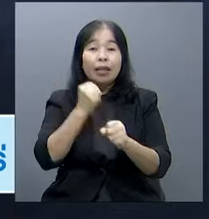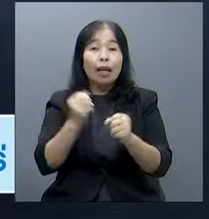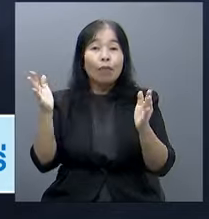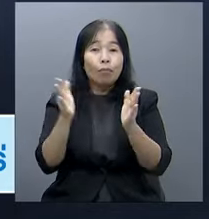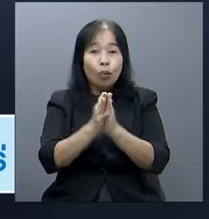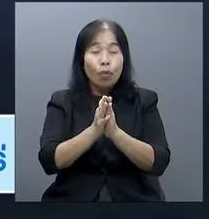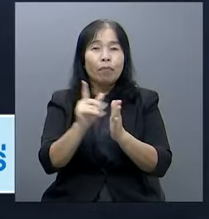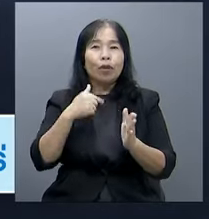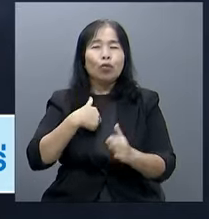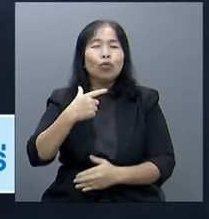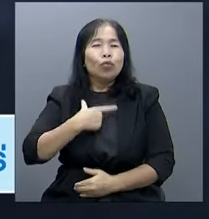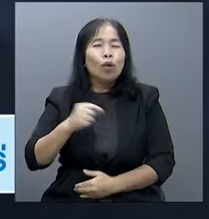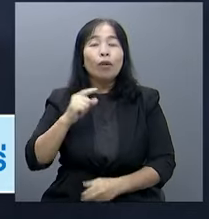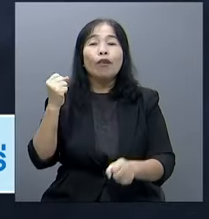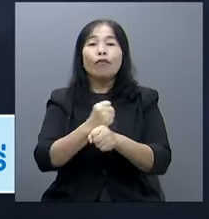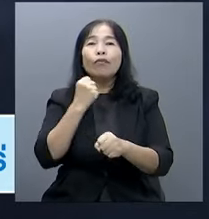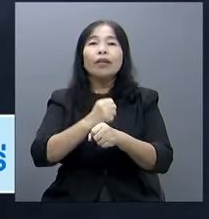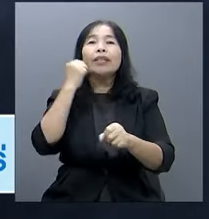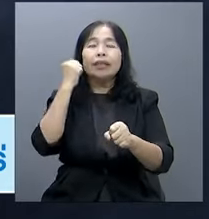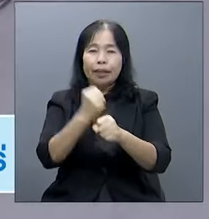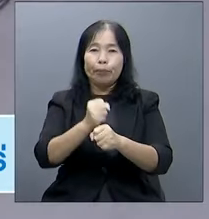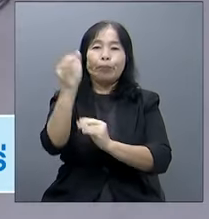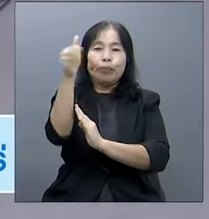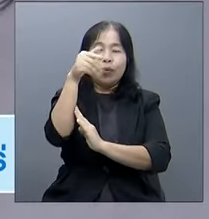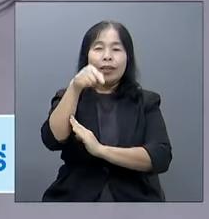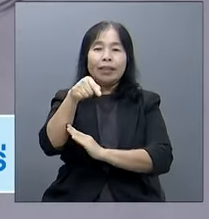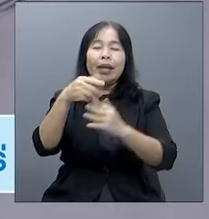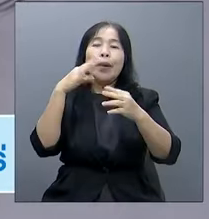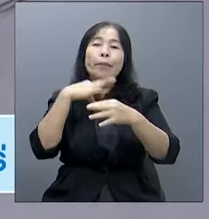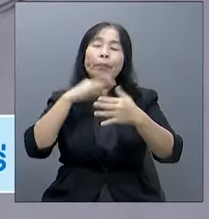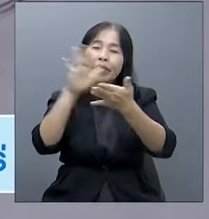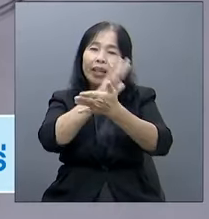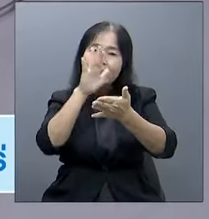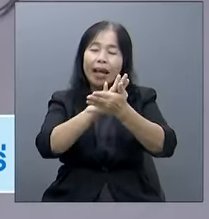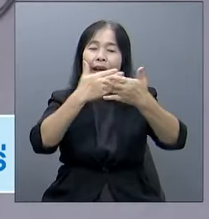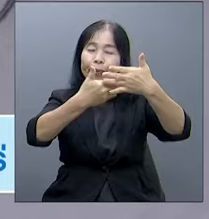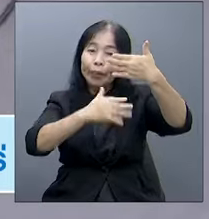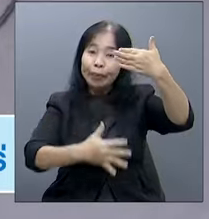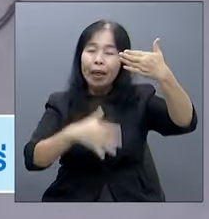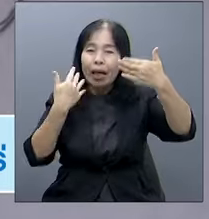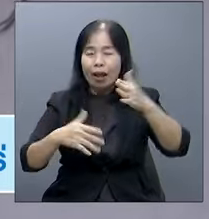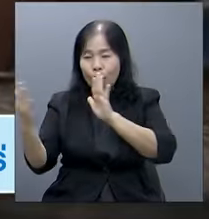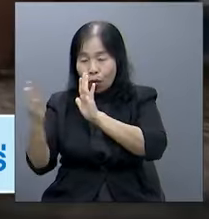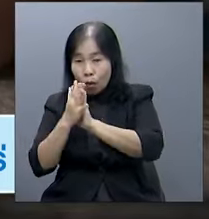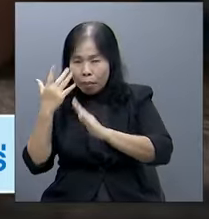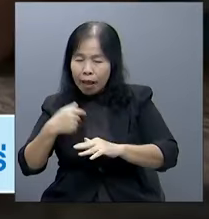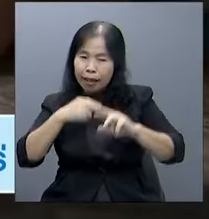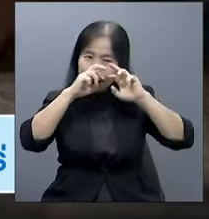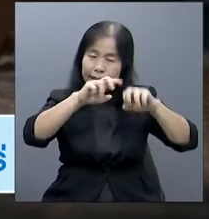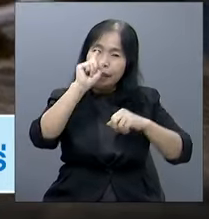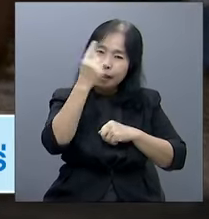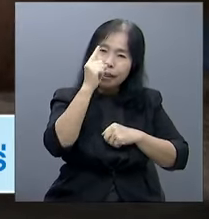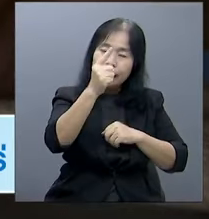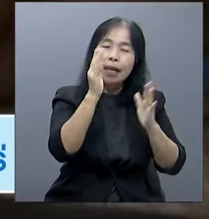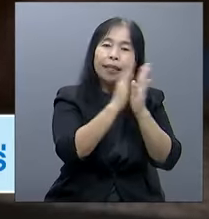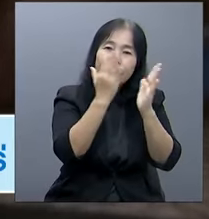งานสินที่คุณสกายรดได้ฝกฝนก็คือการทำตงร้านหนาซึงนอกจากจะเด็นรู้ ไปพ้มกบร่นพี่แล้ plataformaวเองยศึษาหอความรู้ จากหนัง